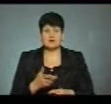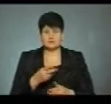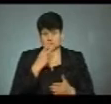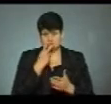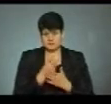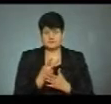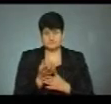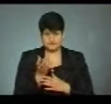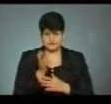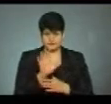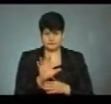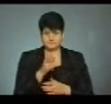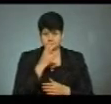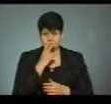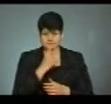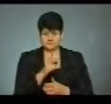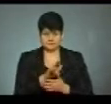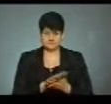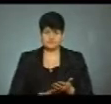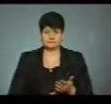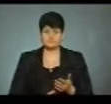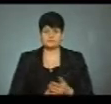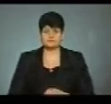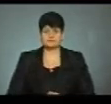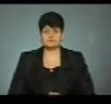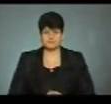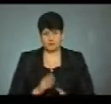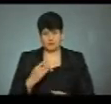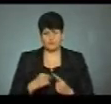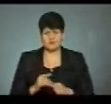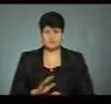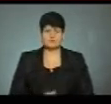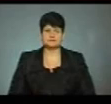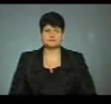подій дослідили наші київські колеги. Давайте подивимося відеоматеріал, потім повернемося.